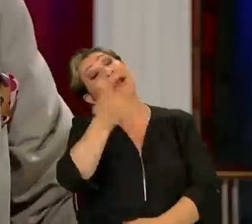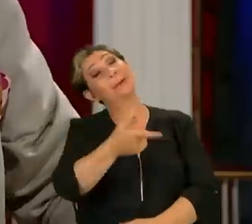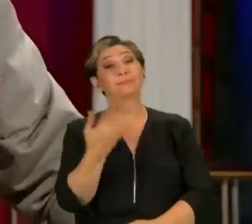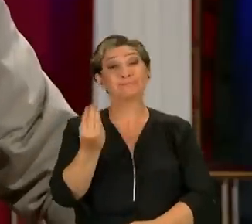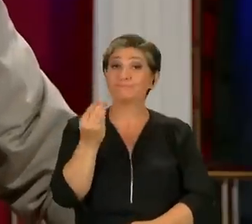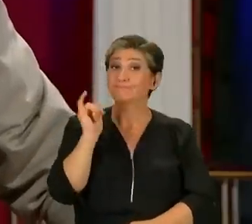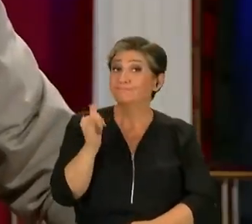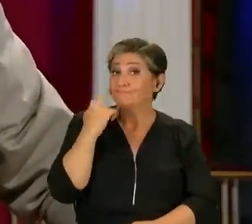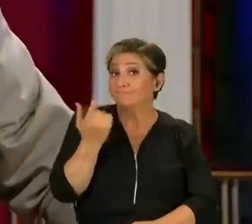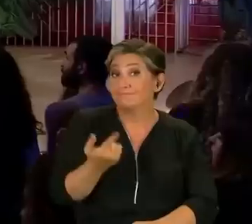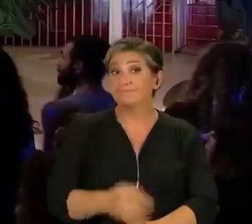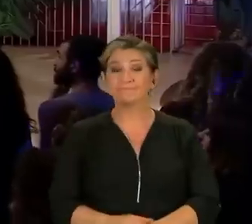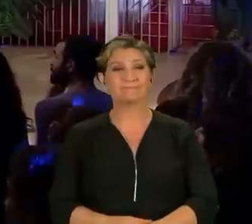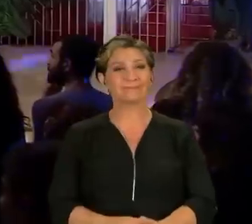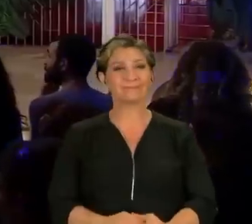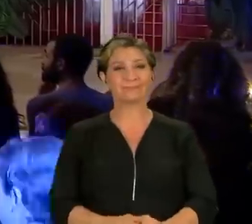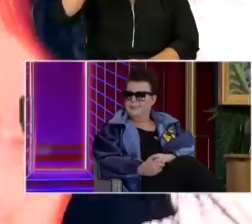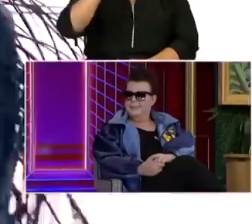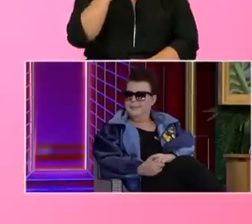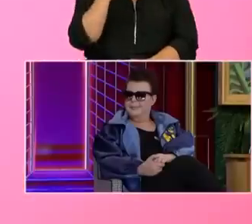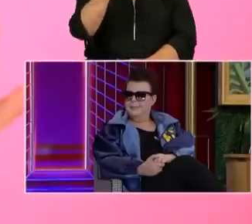Bakalım nasıl bir klipmiş.